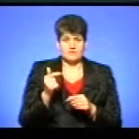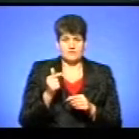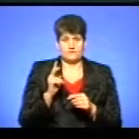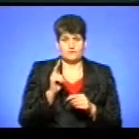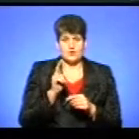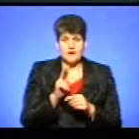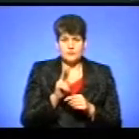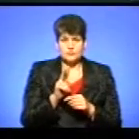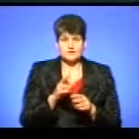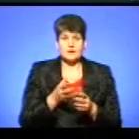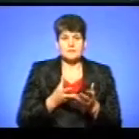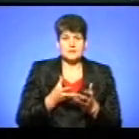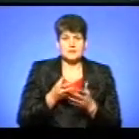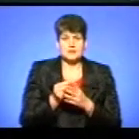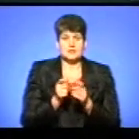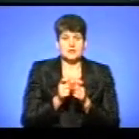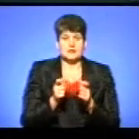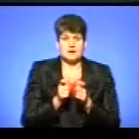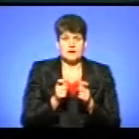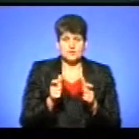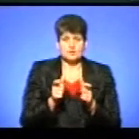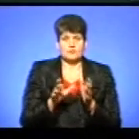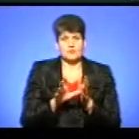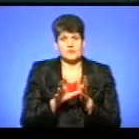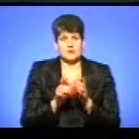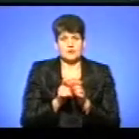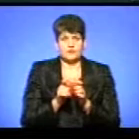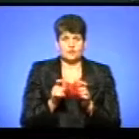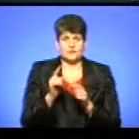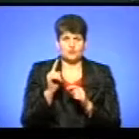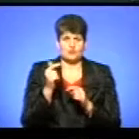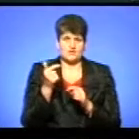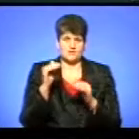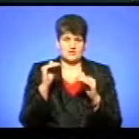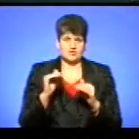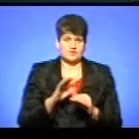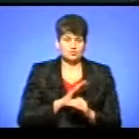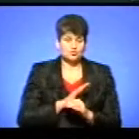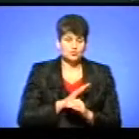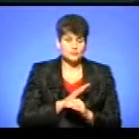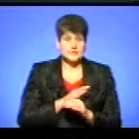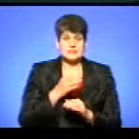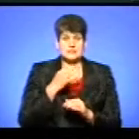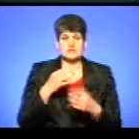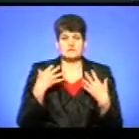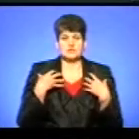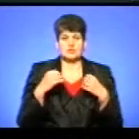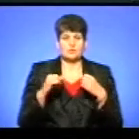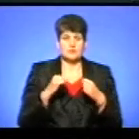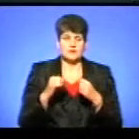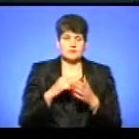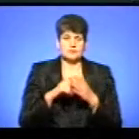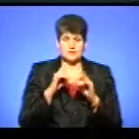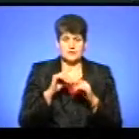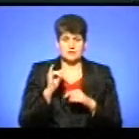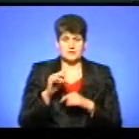тролейбусах. При розрахунку карткою тернополянина або електронним квитком на гривню дешевше, повідомив начальник управління транспорту міськради